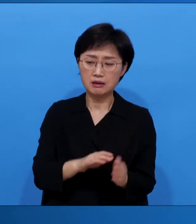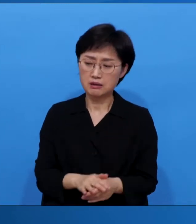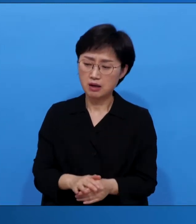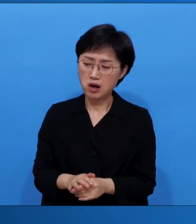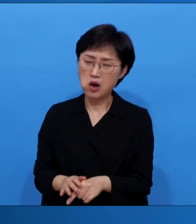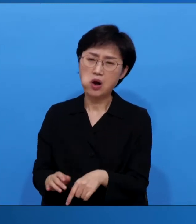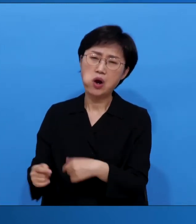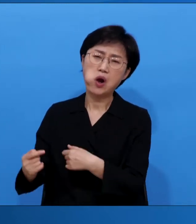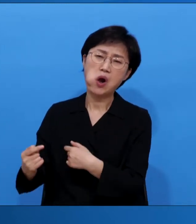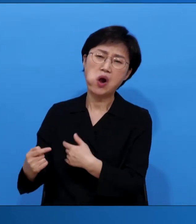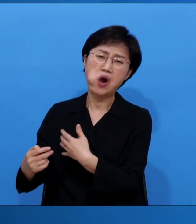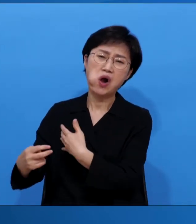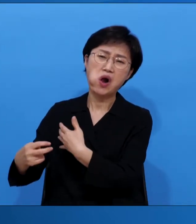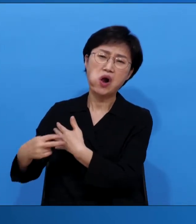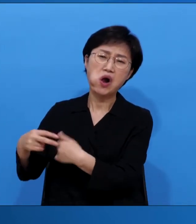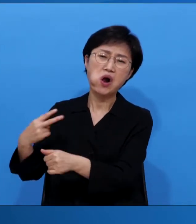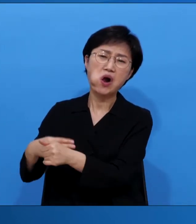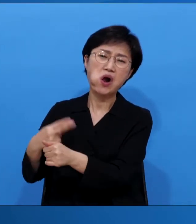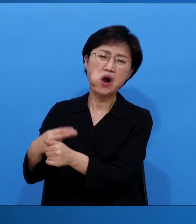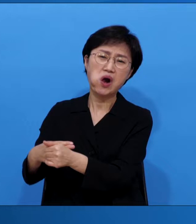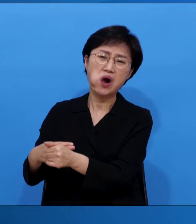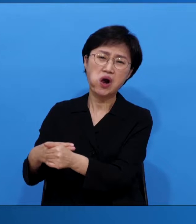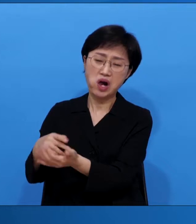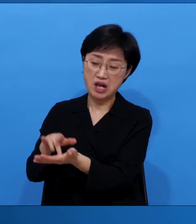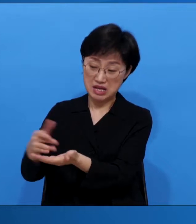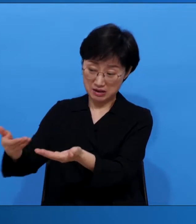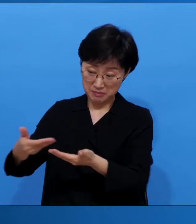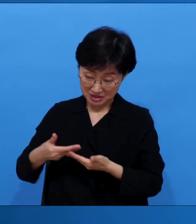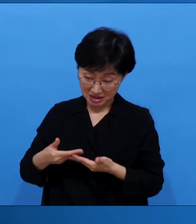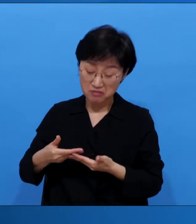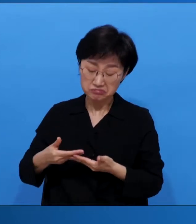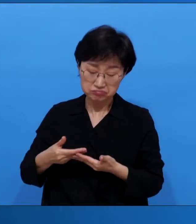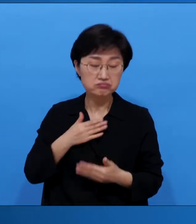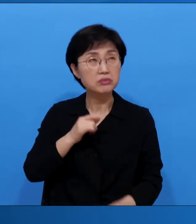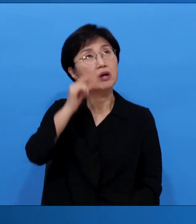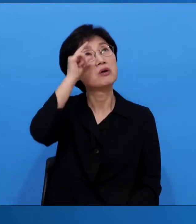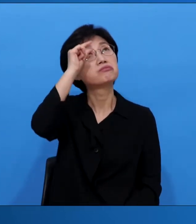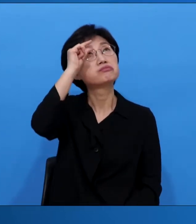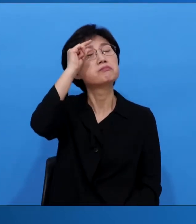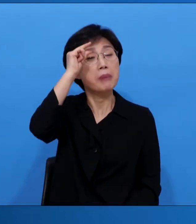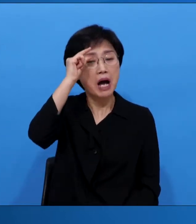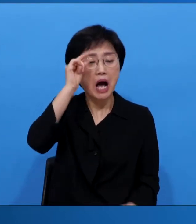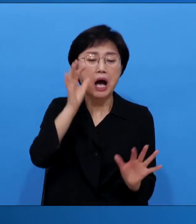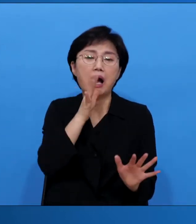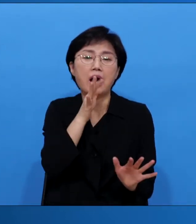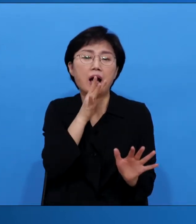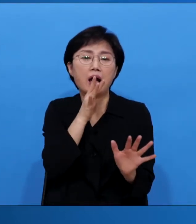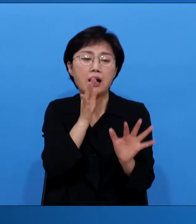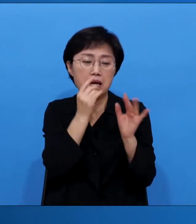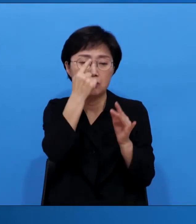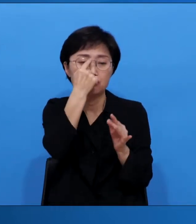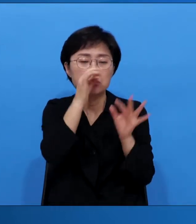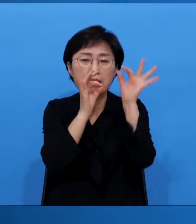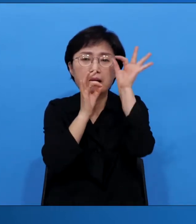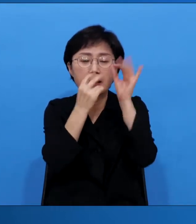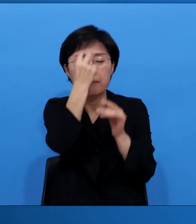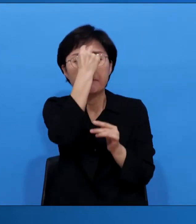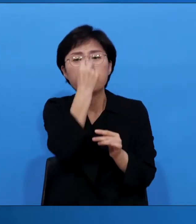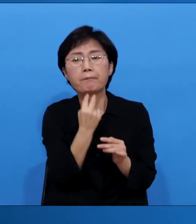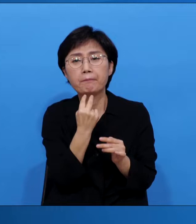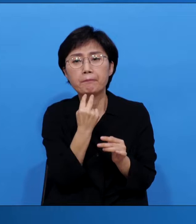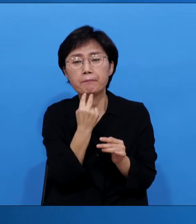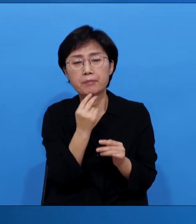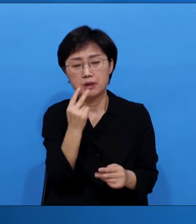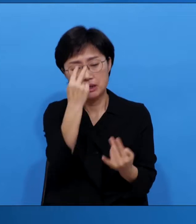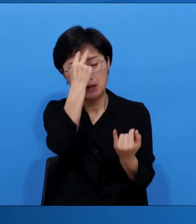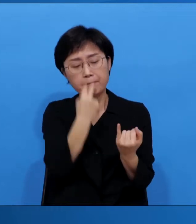넣고 실명됐습니다. A woman by the name of Fanny Crosby, when she was very little, actually received some eye drops of medication